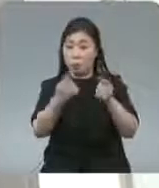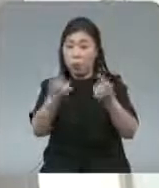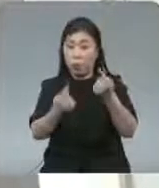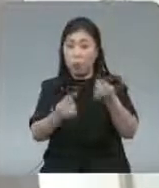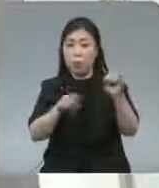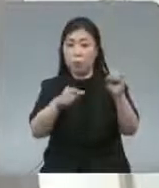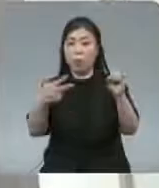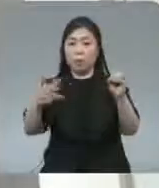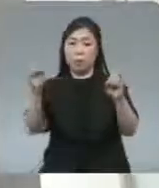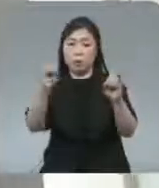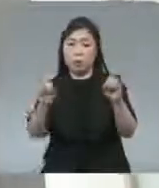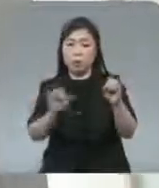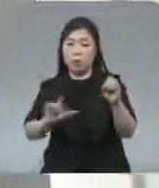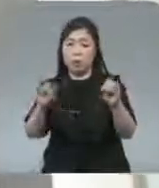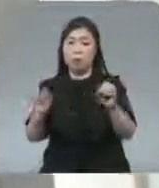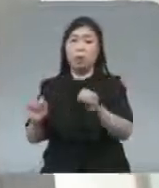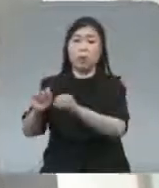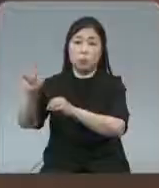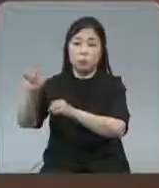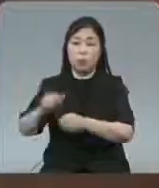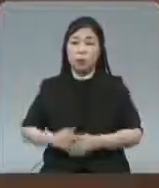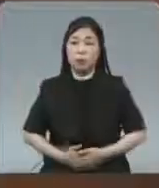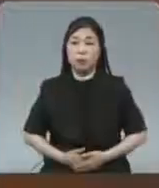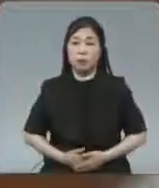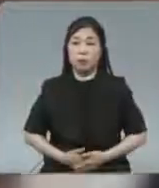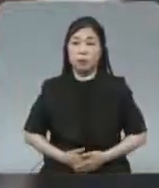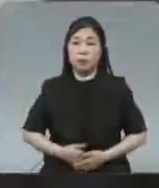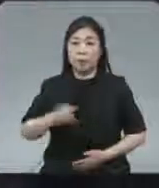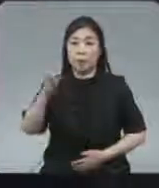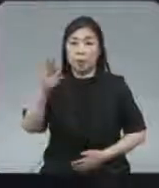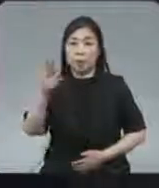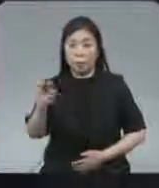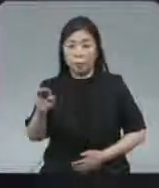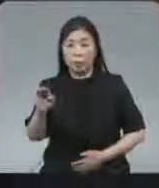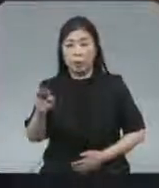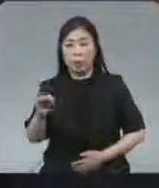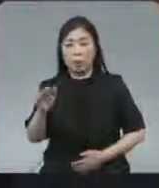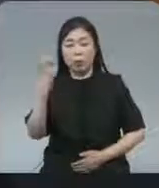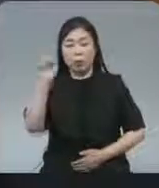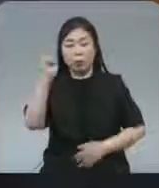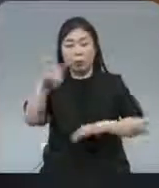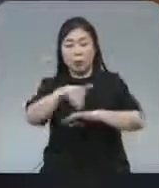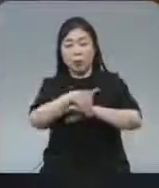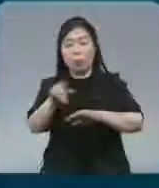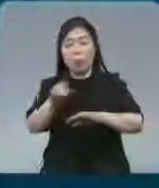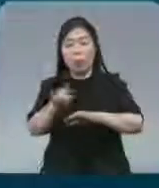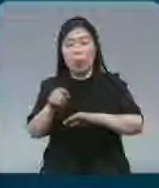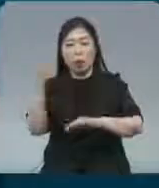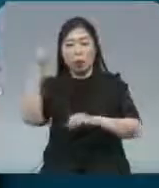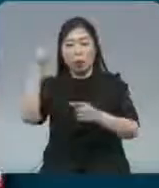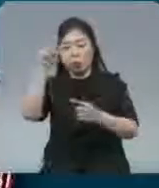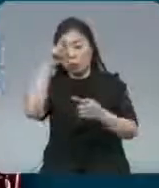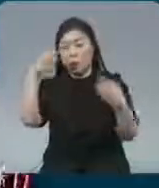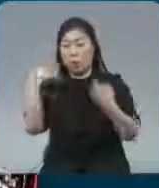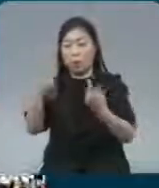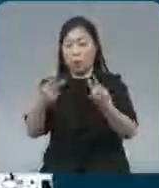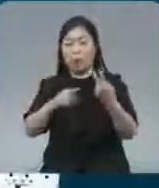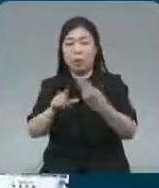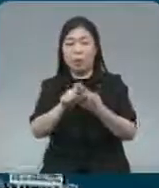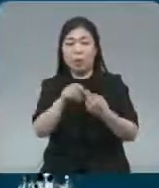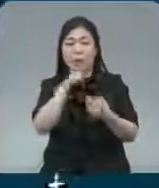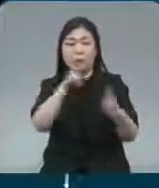调 0.7 个百分点。国际货币基金组织的预期值高于韩国政府，在主要机构中最